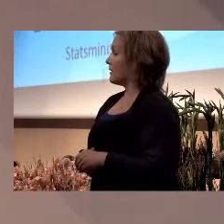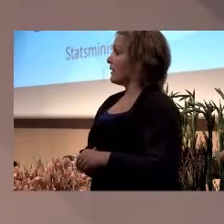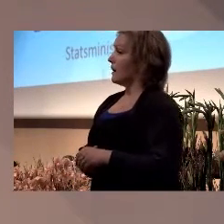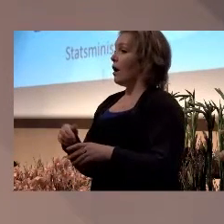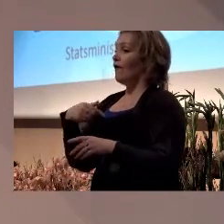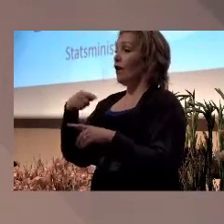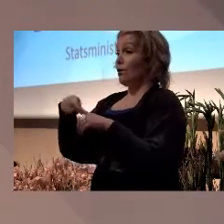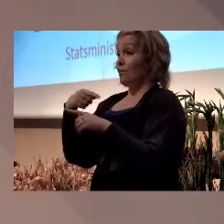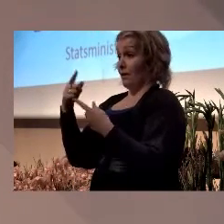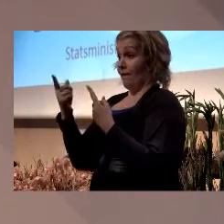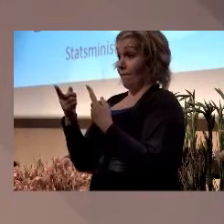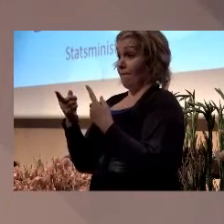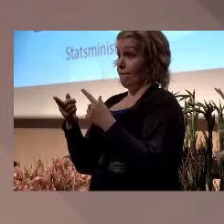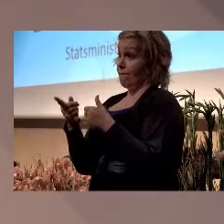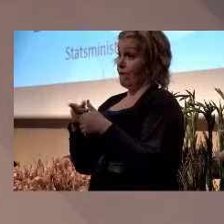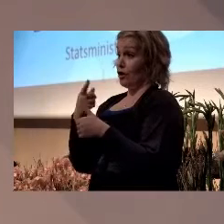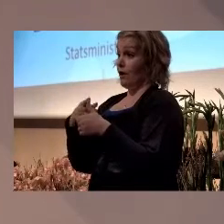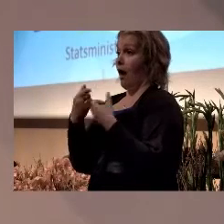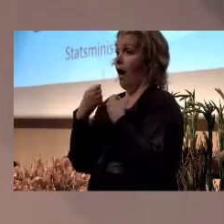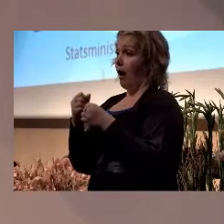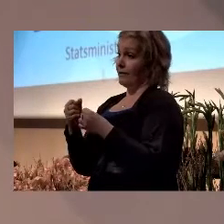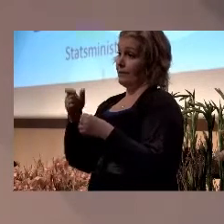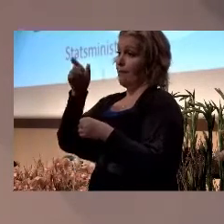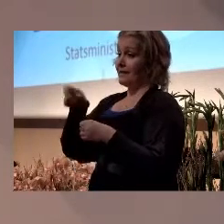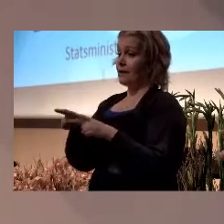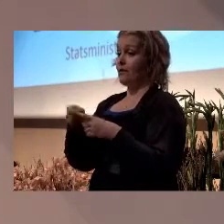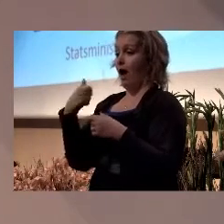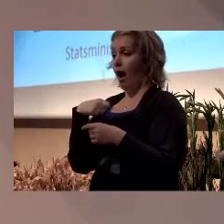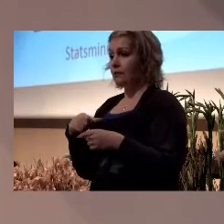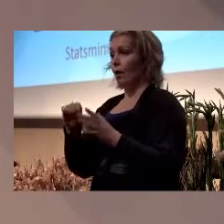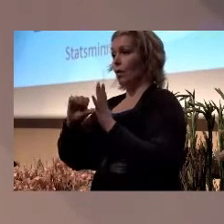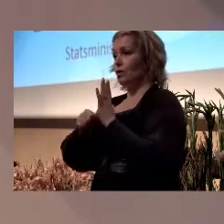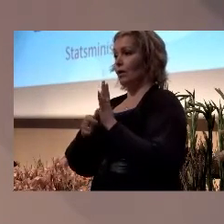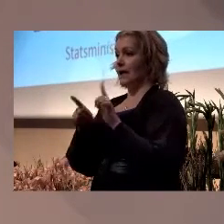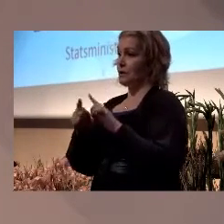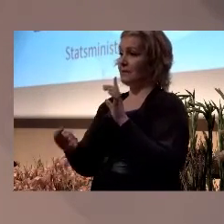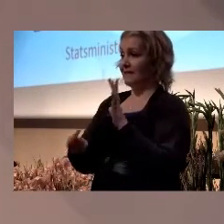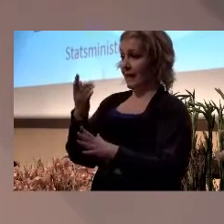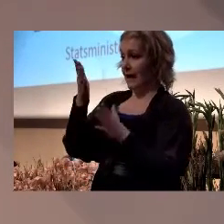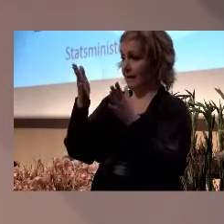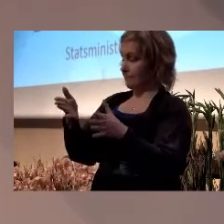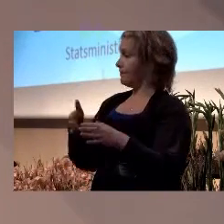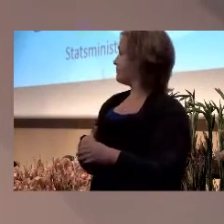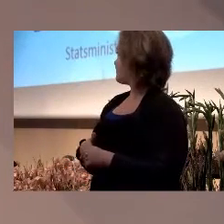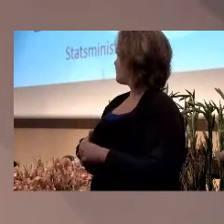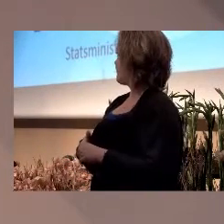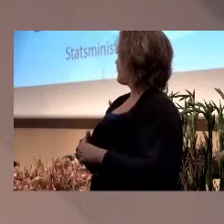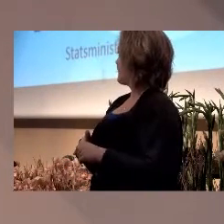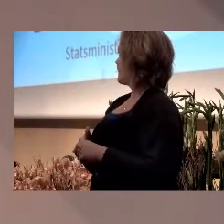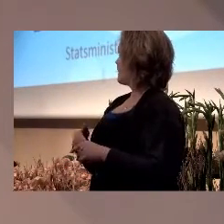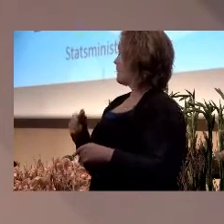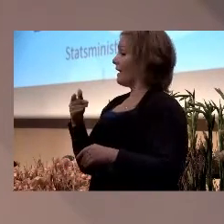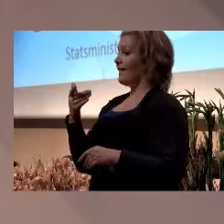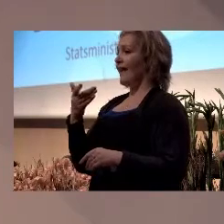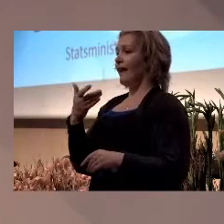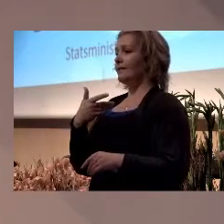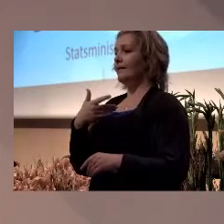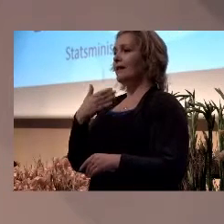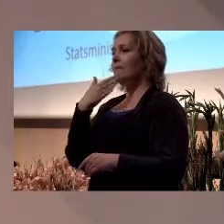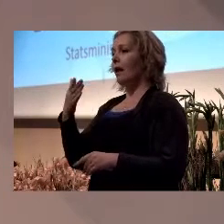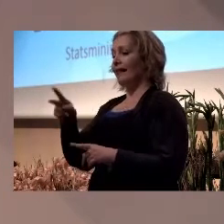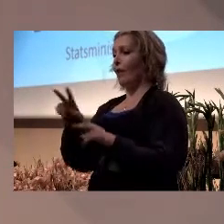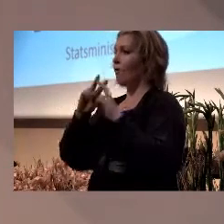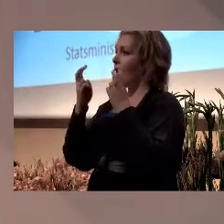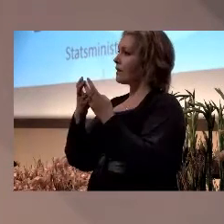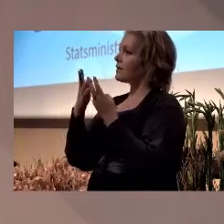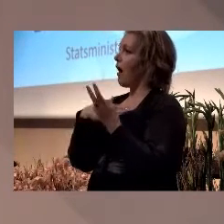Og når vi begynner med det første, altså aktive pasienter som tar ansvar og har kontroll over det som skjer. Og jeg mener at det er utrolig bra at denne